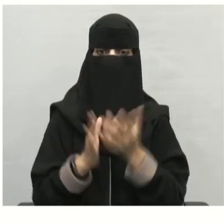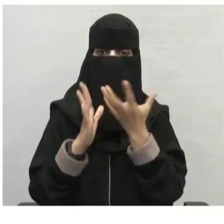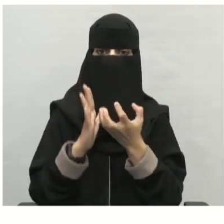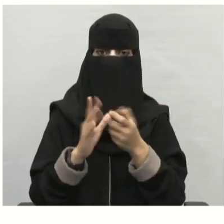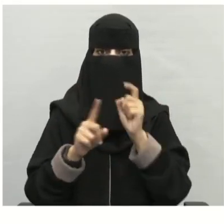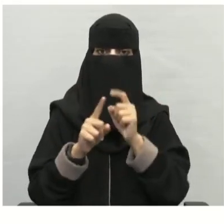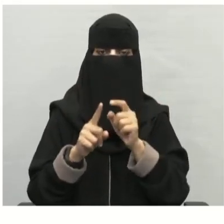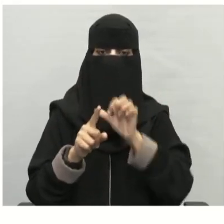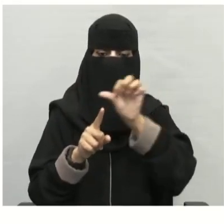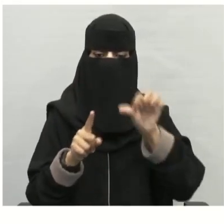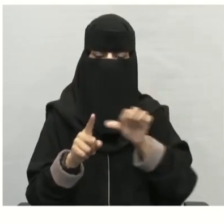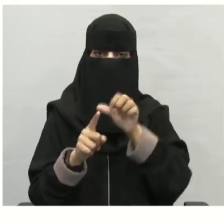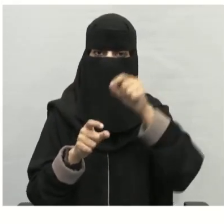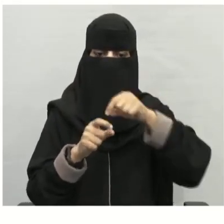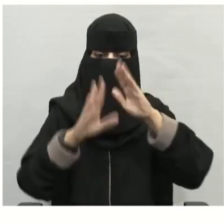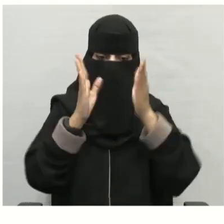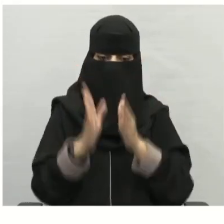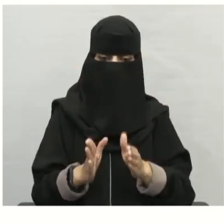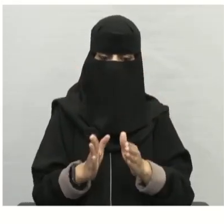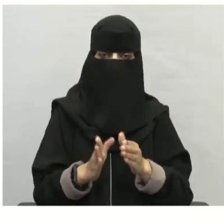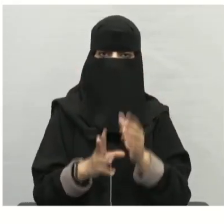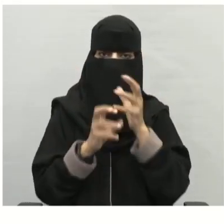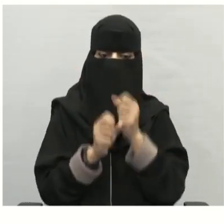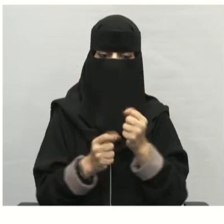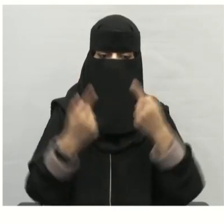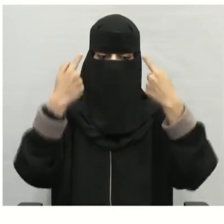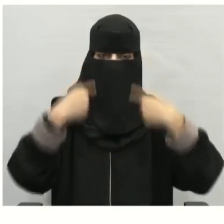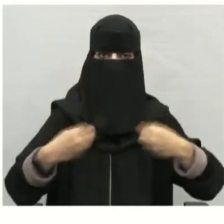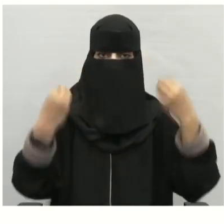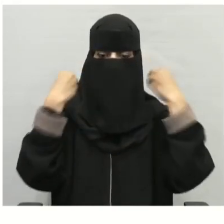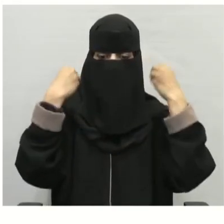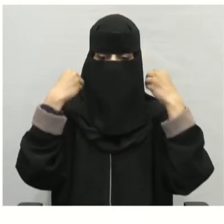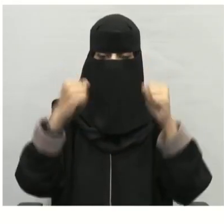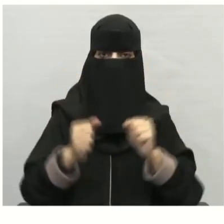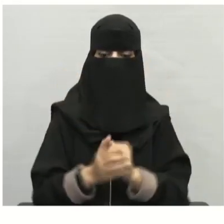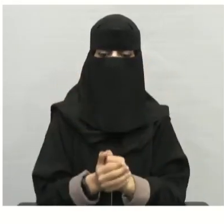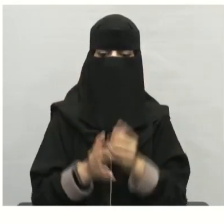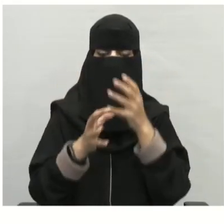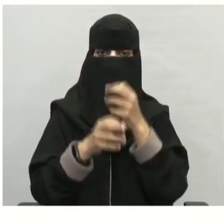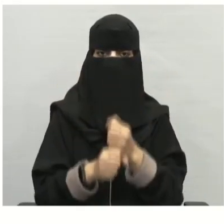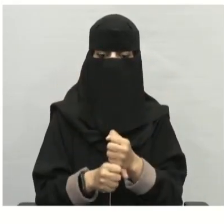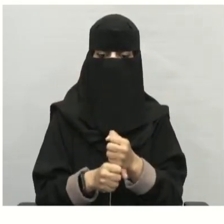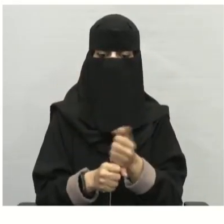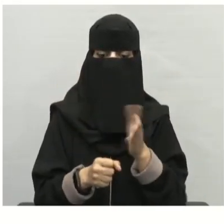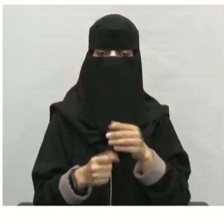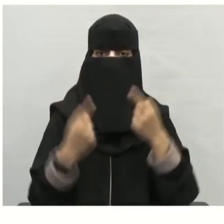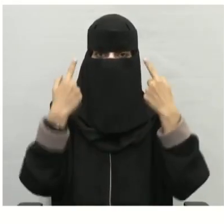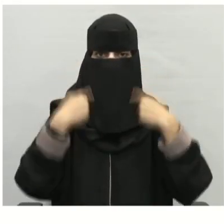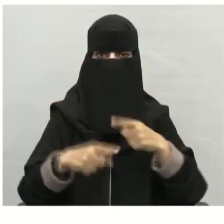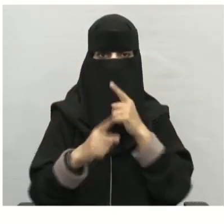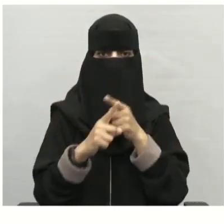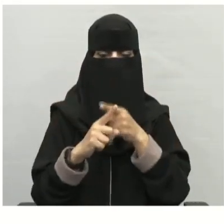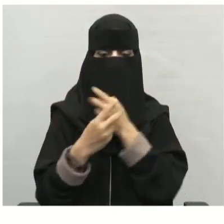خفض لنسب او نسبه الدهون في الجسم المحافظه على الوزن الصحي محافظه على